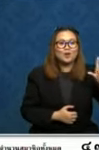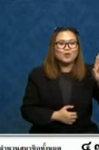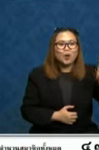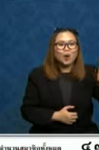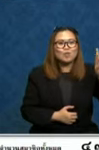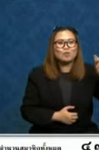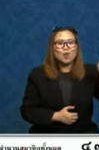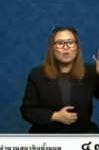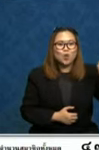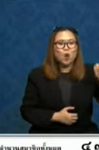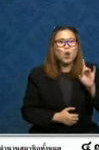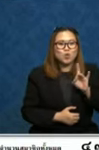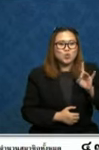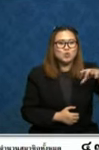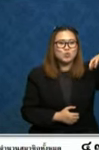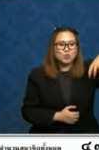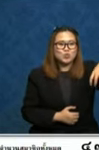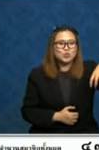ดไปนะครับ